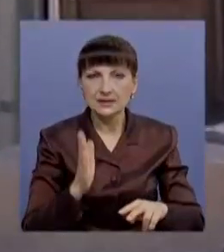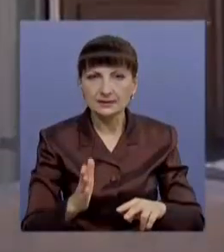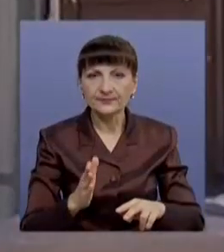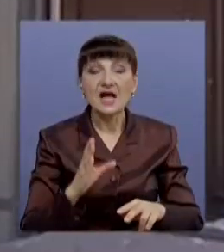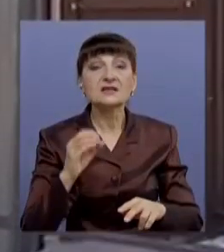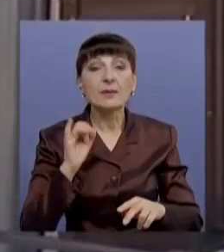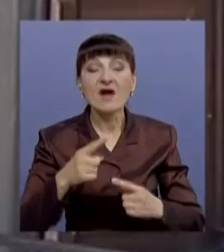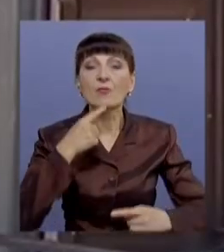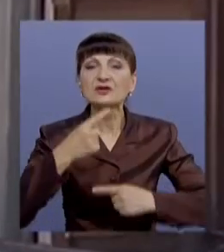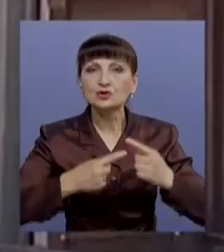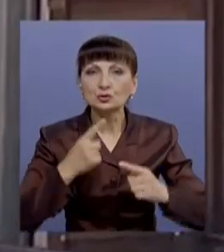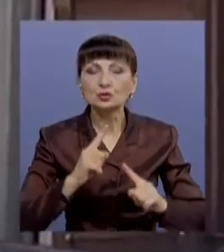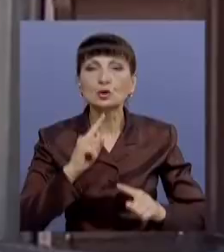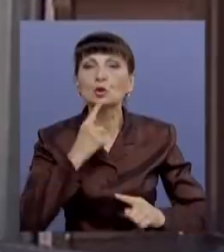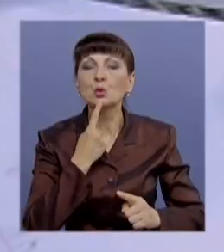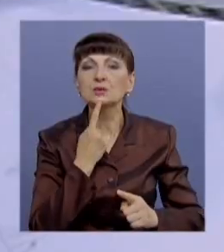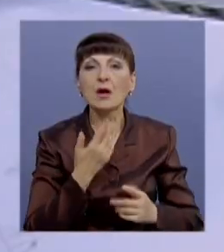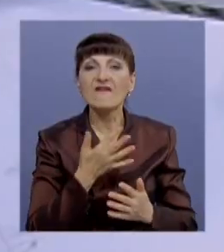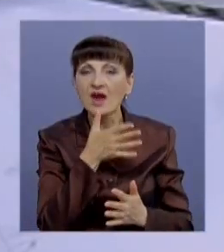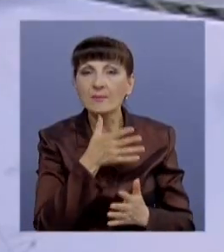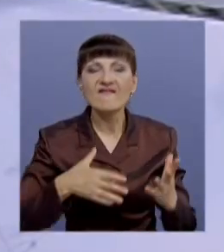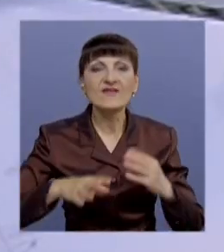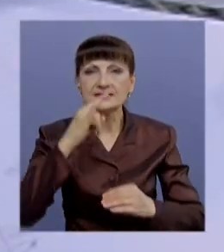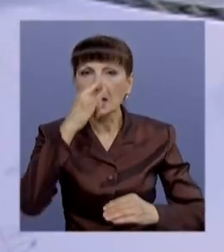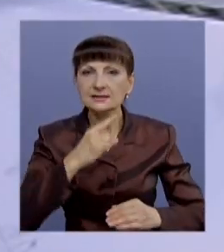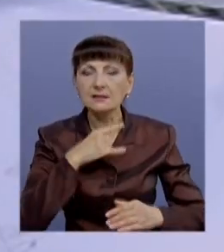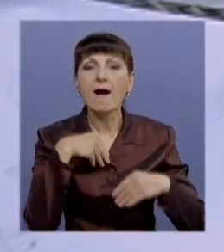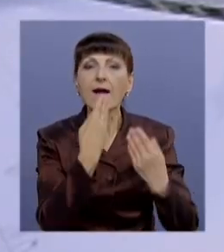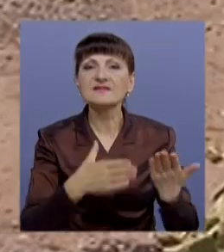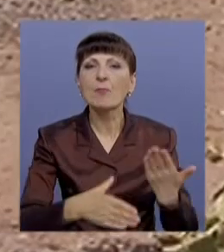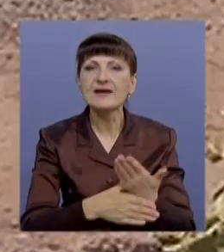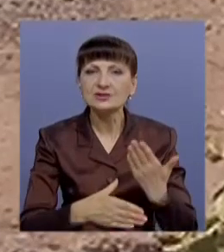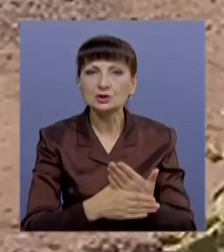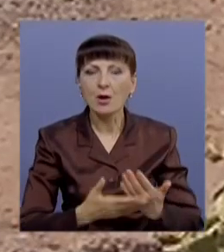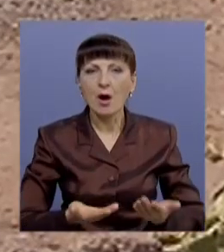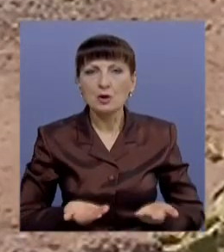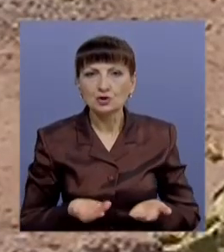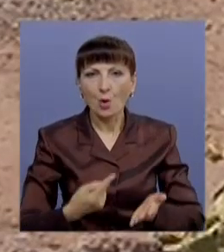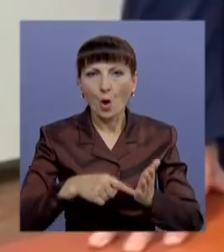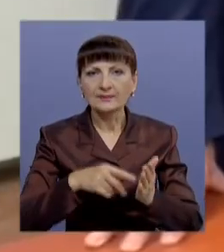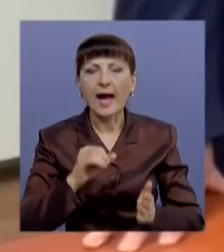Сапарбаев особо подчеркнул, что в трудную минуту весь Казахстан оказывает поддержку жителям Арыси.